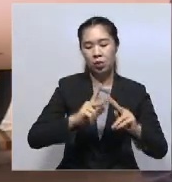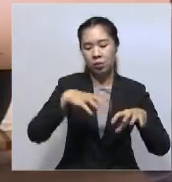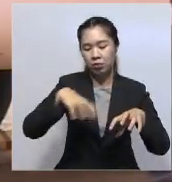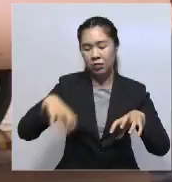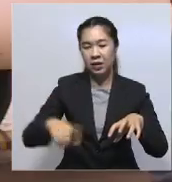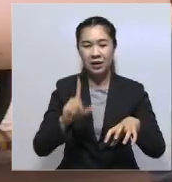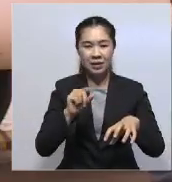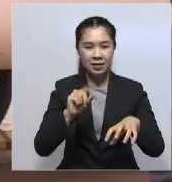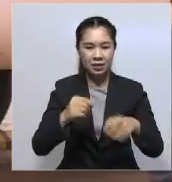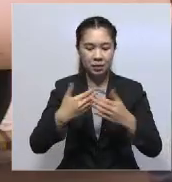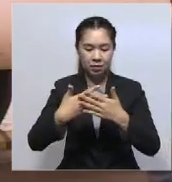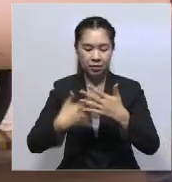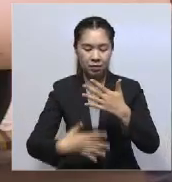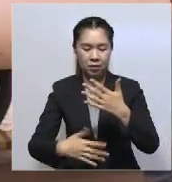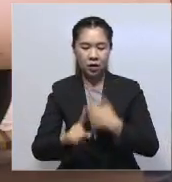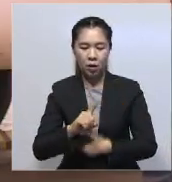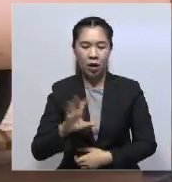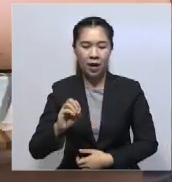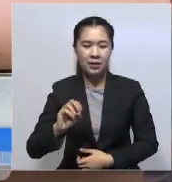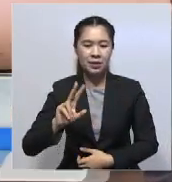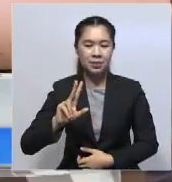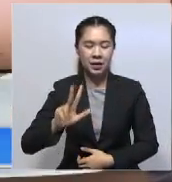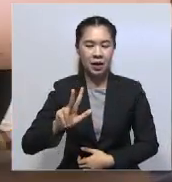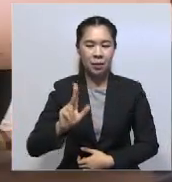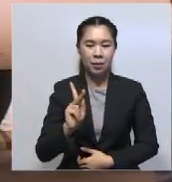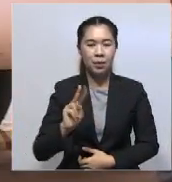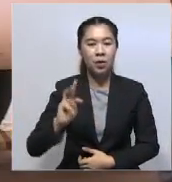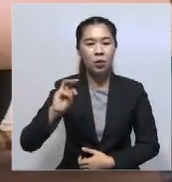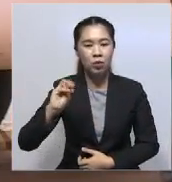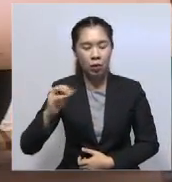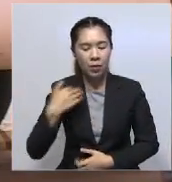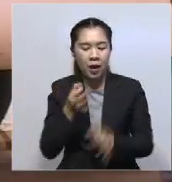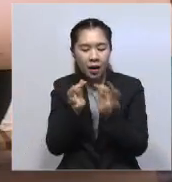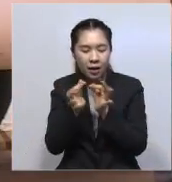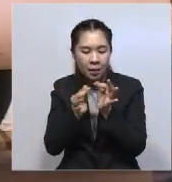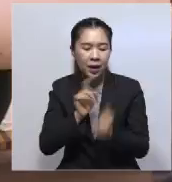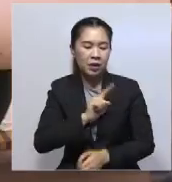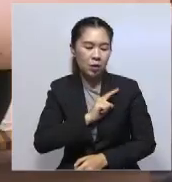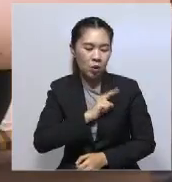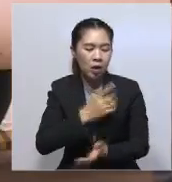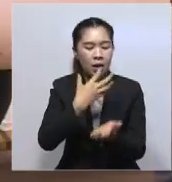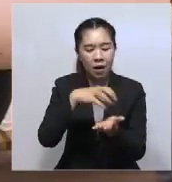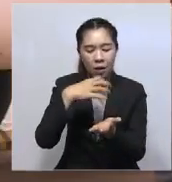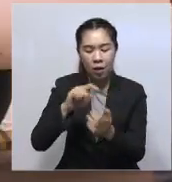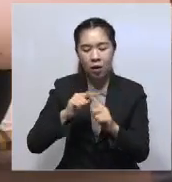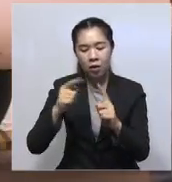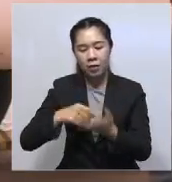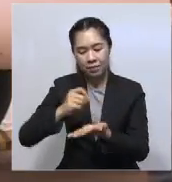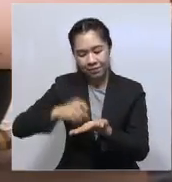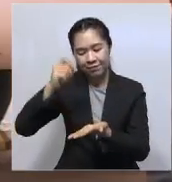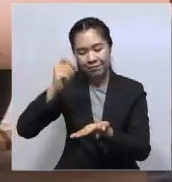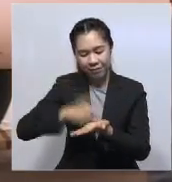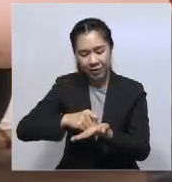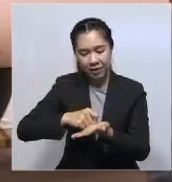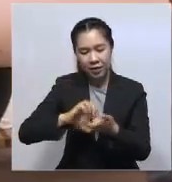ามี153กรมซึ่งแต่ละกรมก็จะพยายามอธิบายความชี้แจงบทบาทภารกิจของตัวเองแต่การได้ลงนามบันทึกความเข้